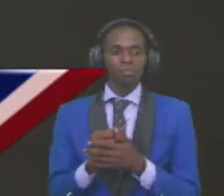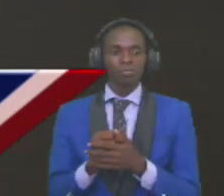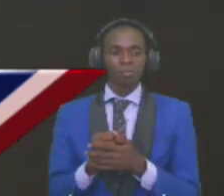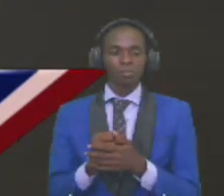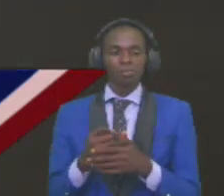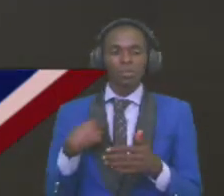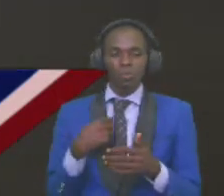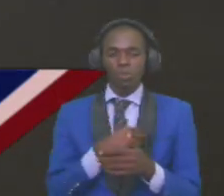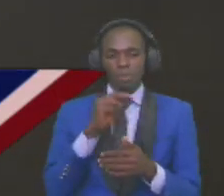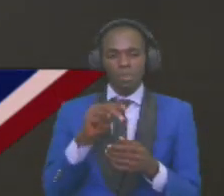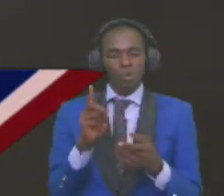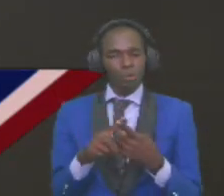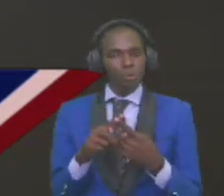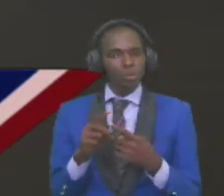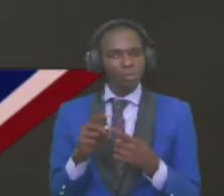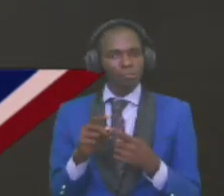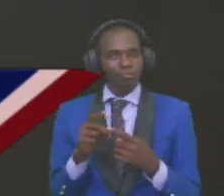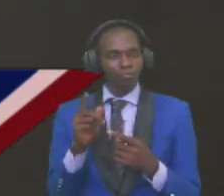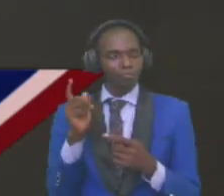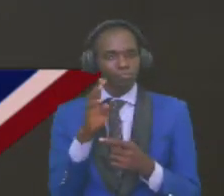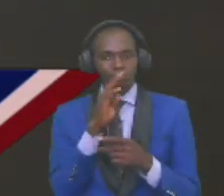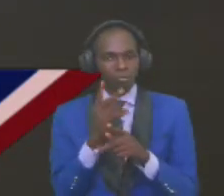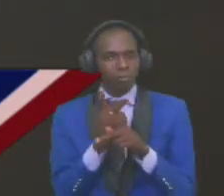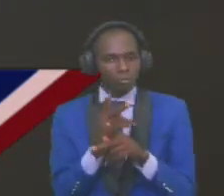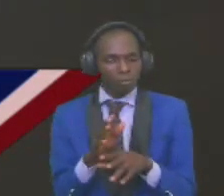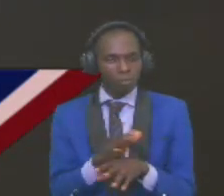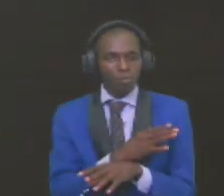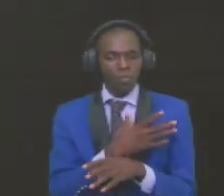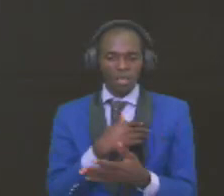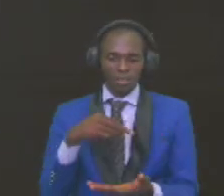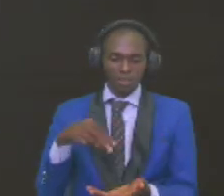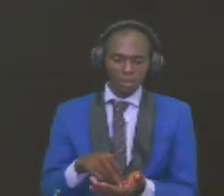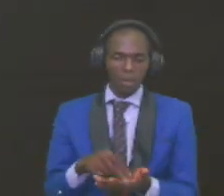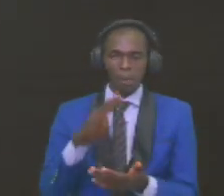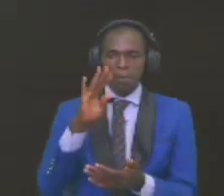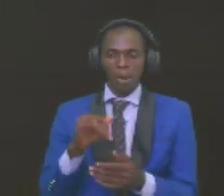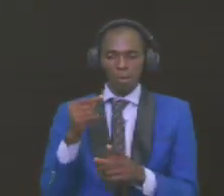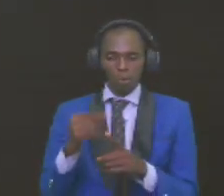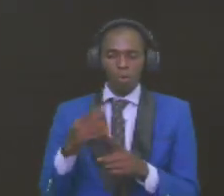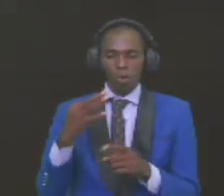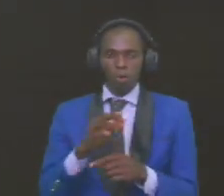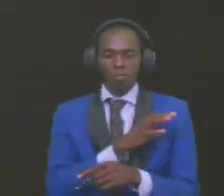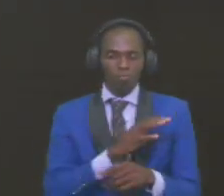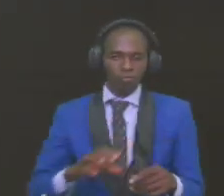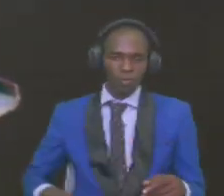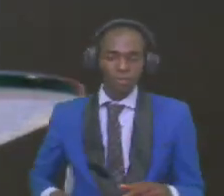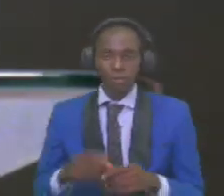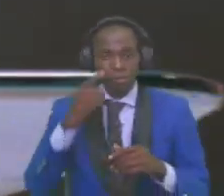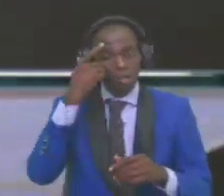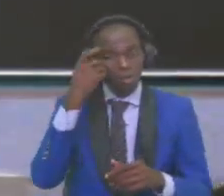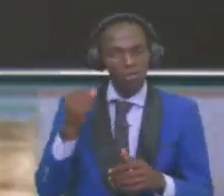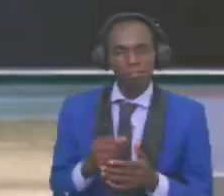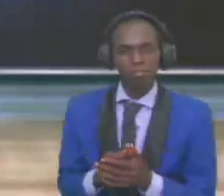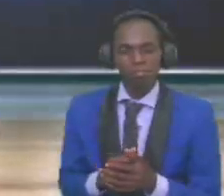évangélistes devant grenade et devant de muret avec la parole du christ